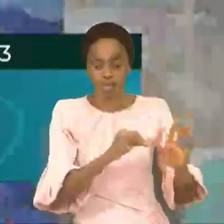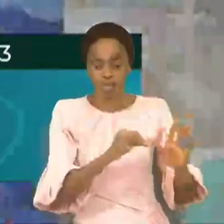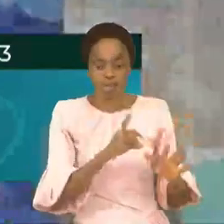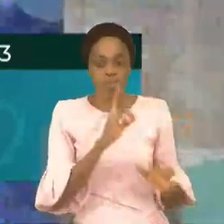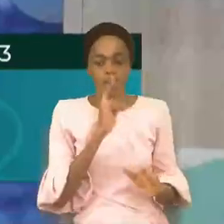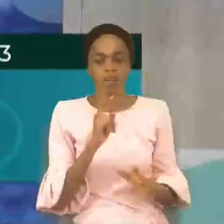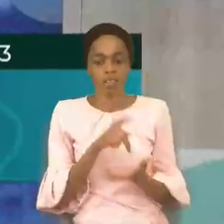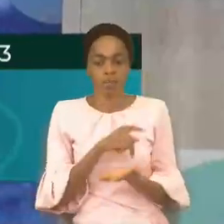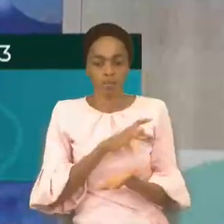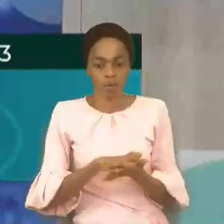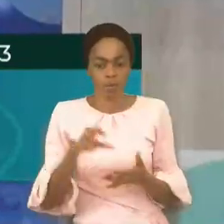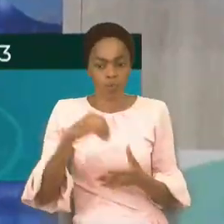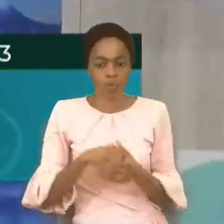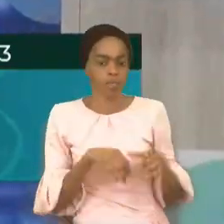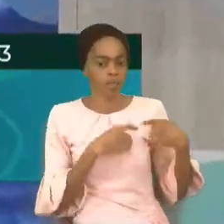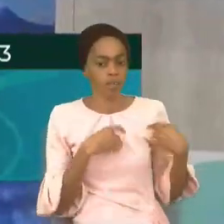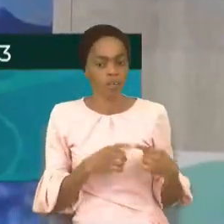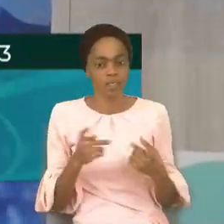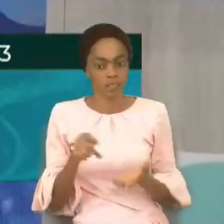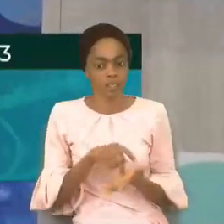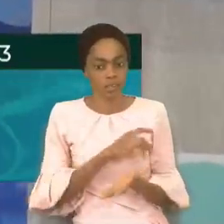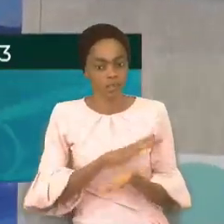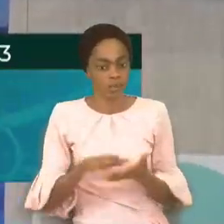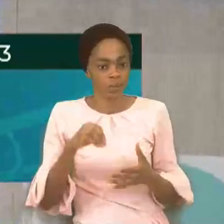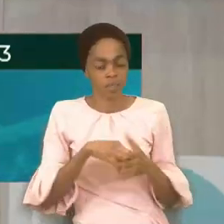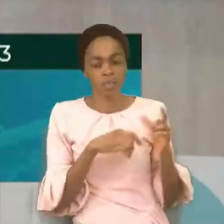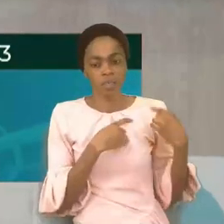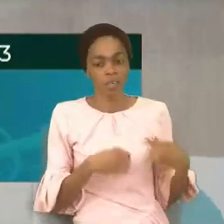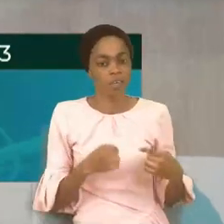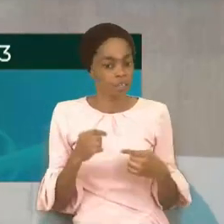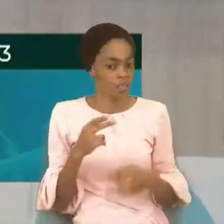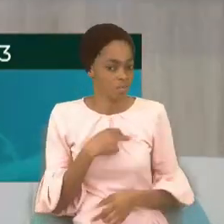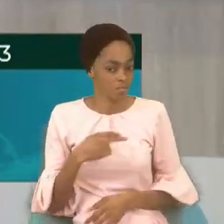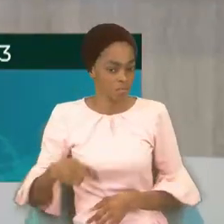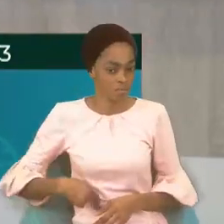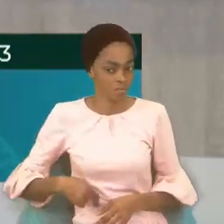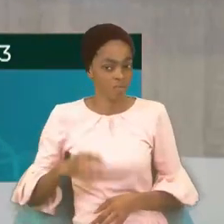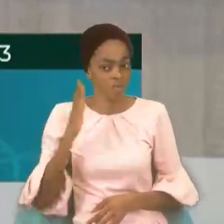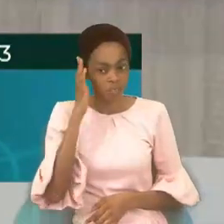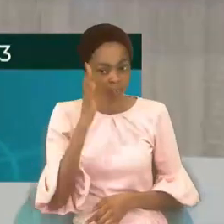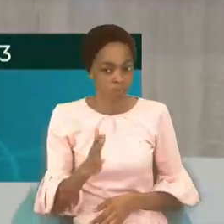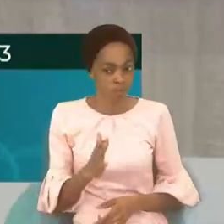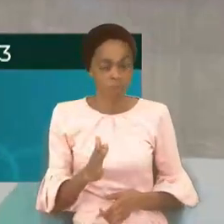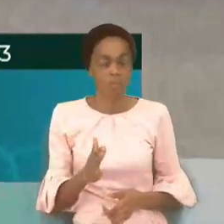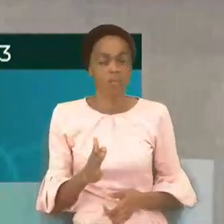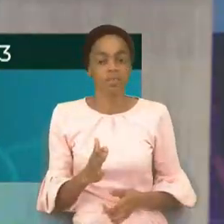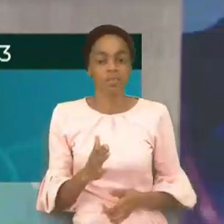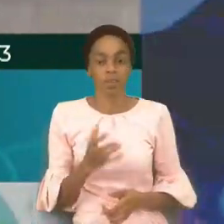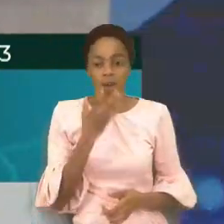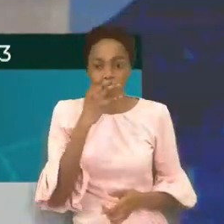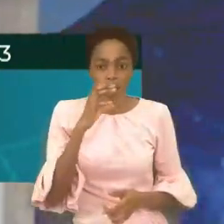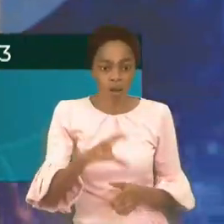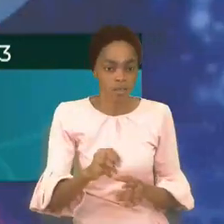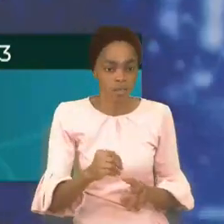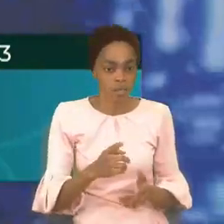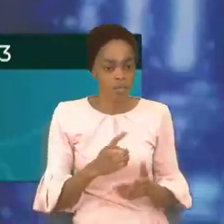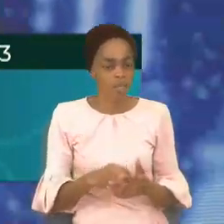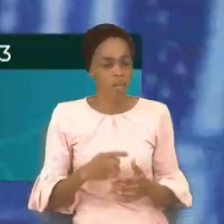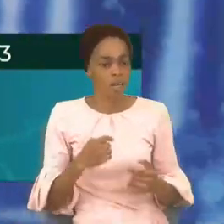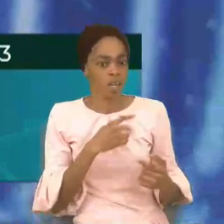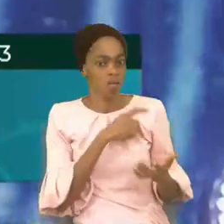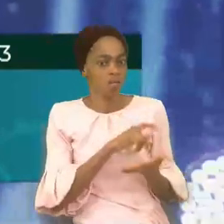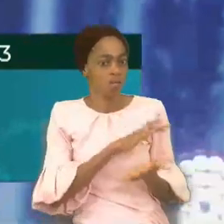pur. Le cœur pur, Nebuchadnezzar va les maudire. Ceux qui ont le cœur pur, les